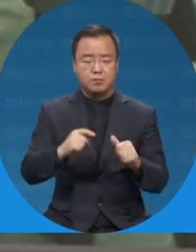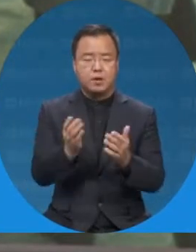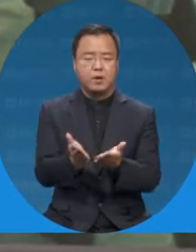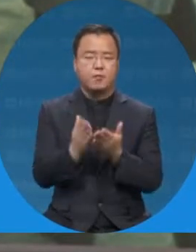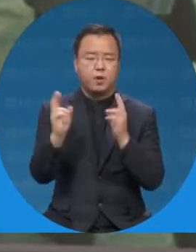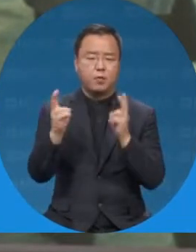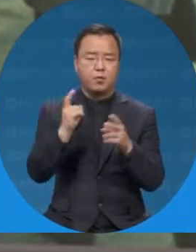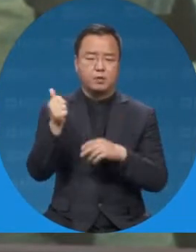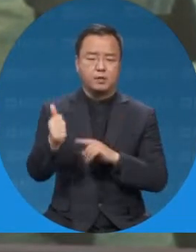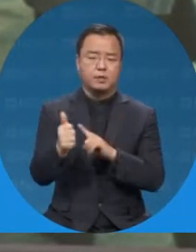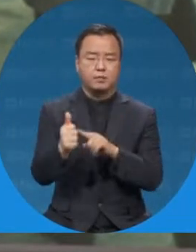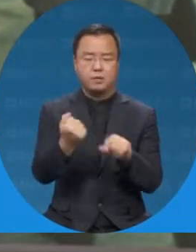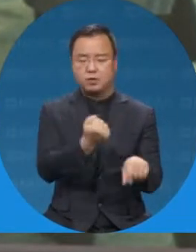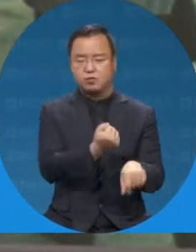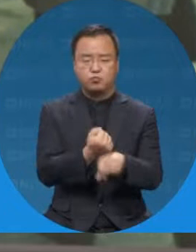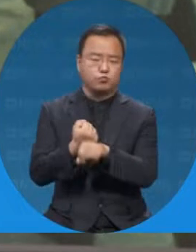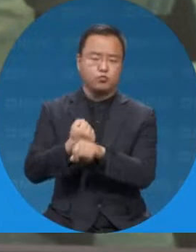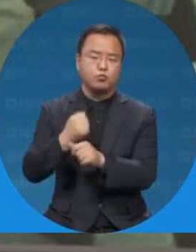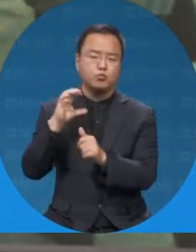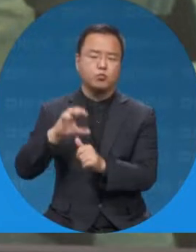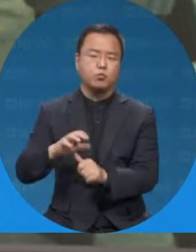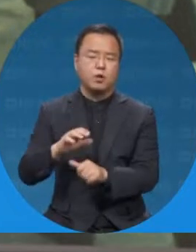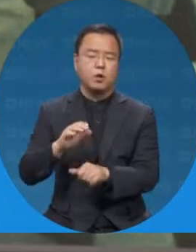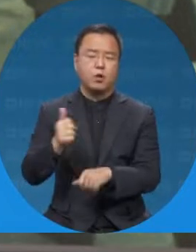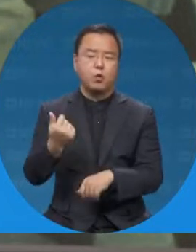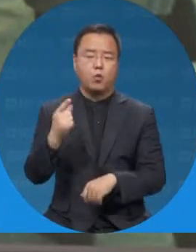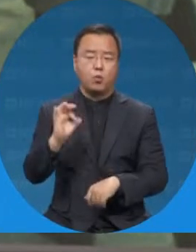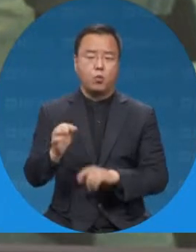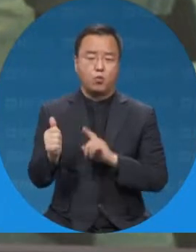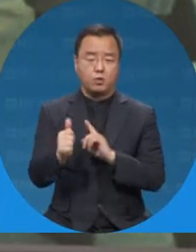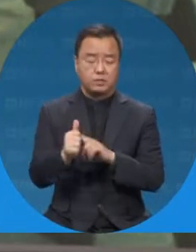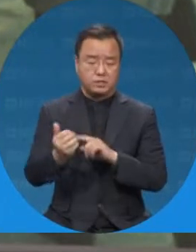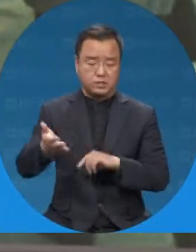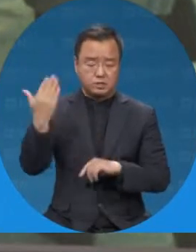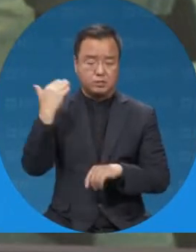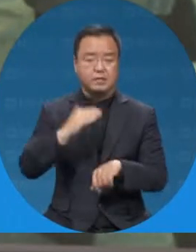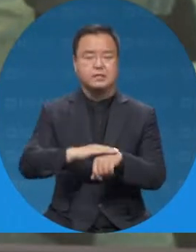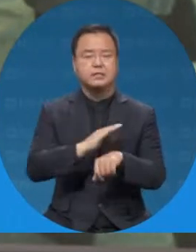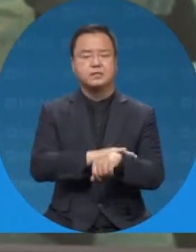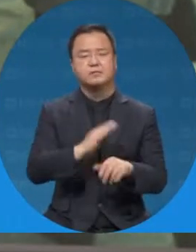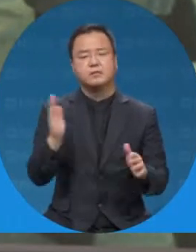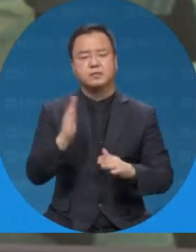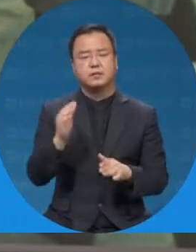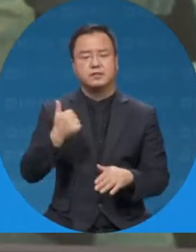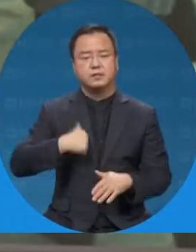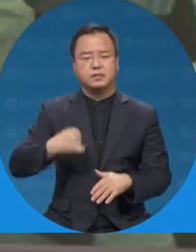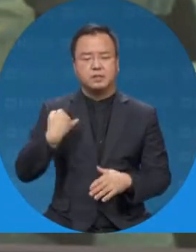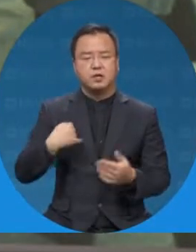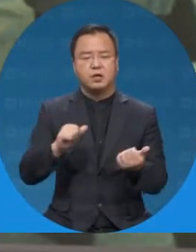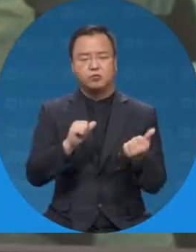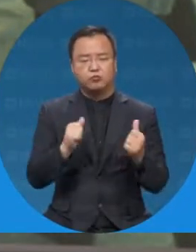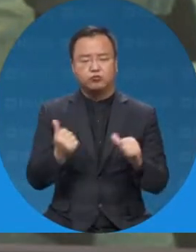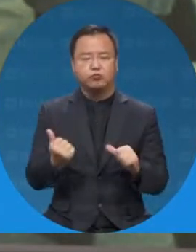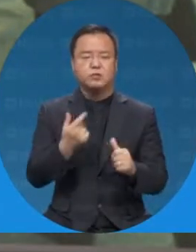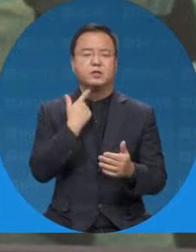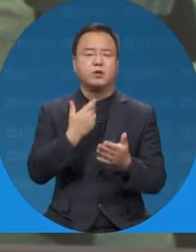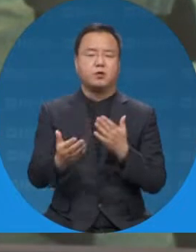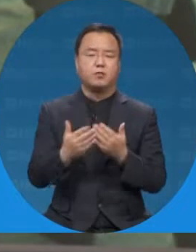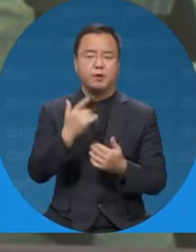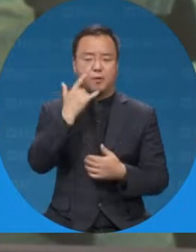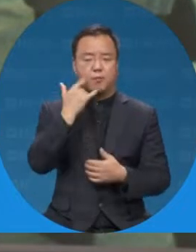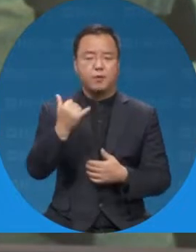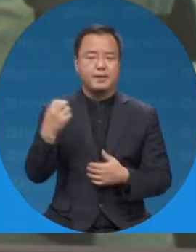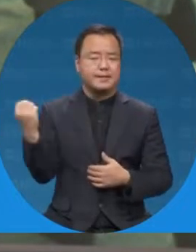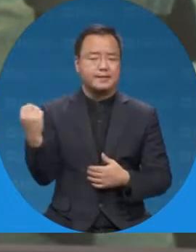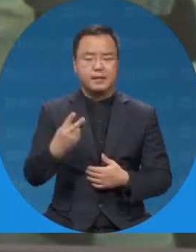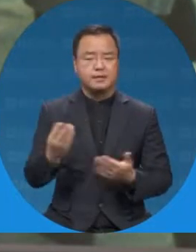구속됐습니다. 홍군 이전에 실습생 자녀를 떠나보낸 유족들은 다시는 이런 일이 있어서는 안 된다고 말했습니다.